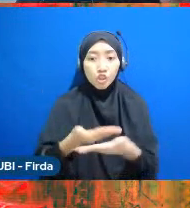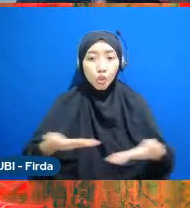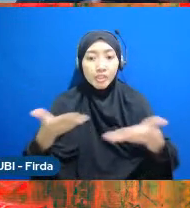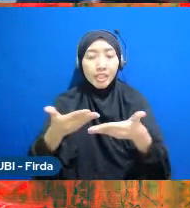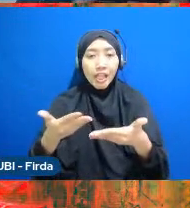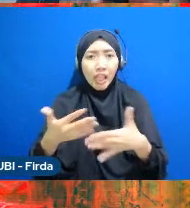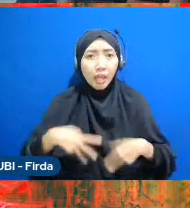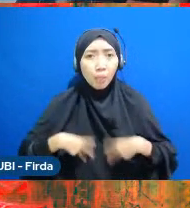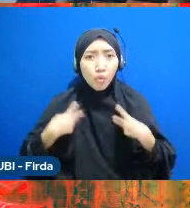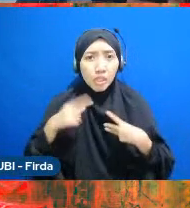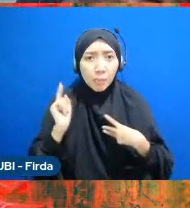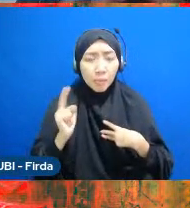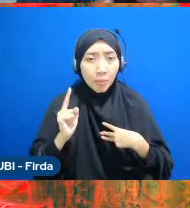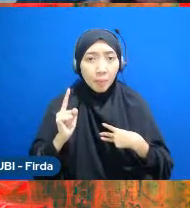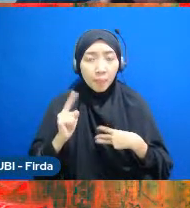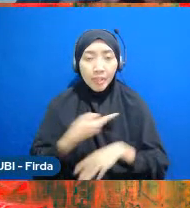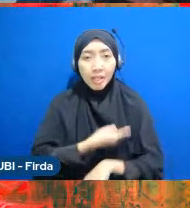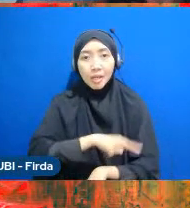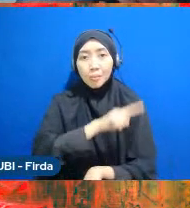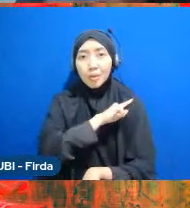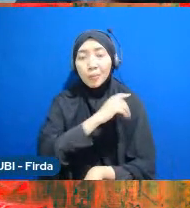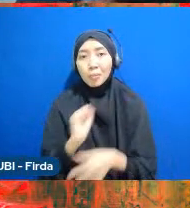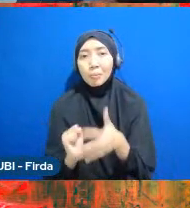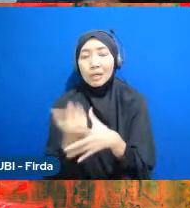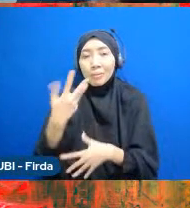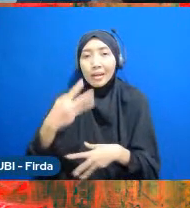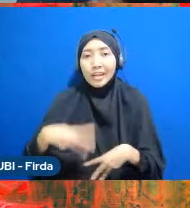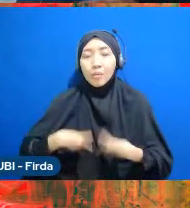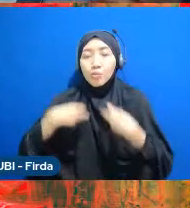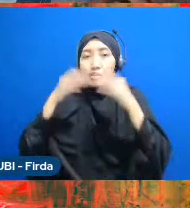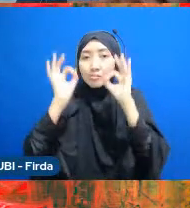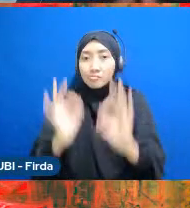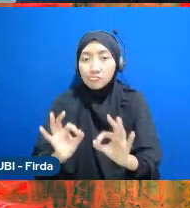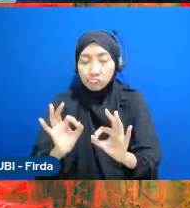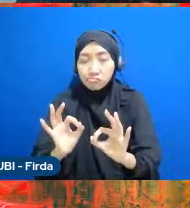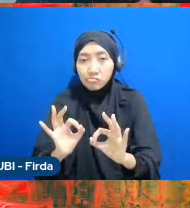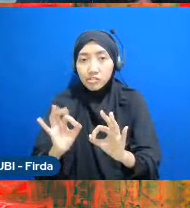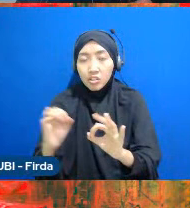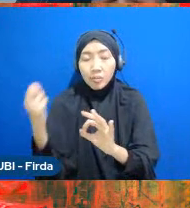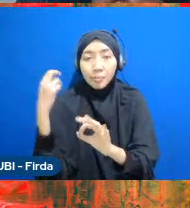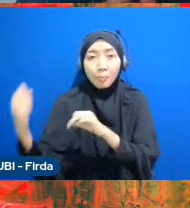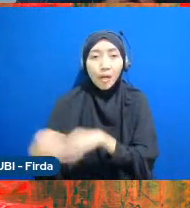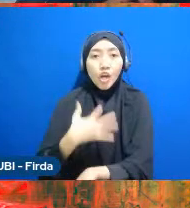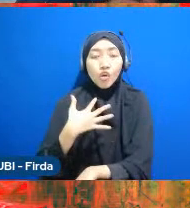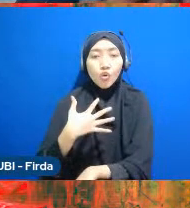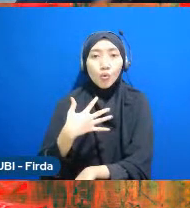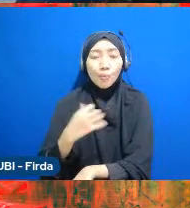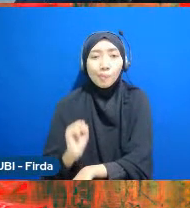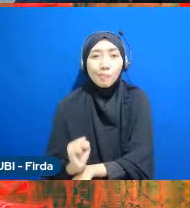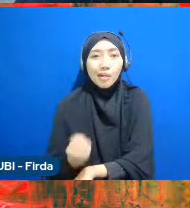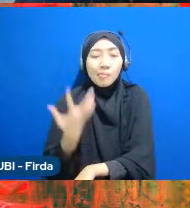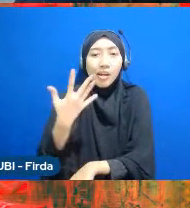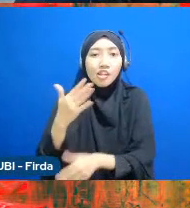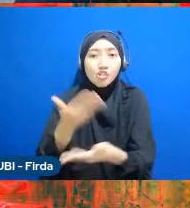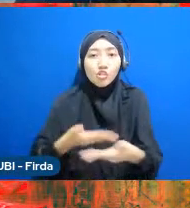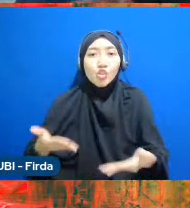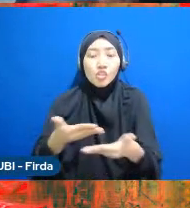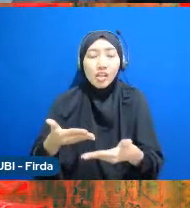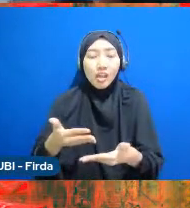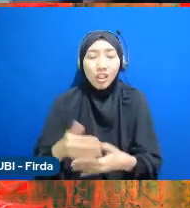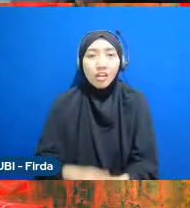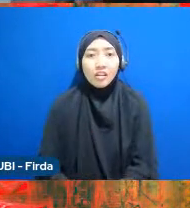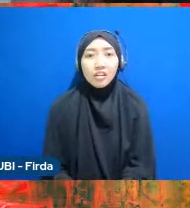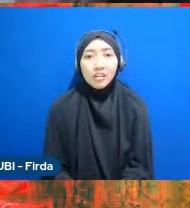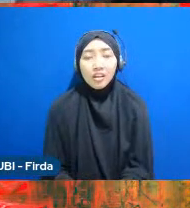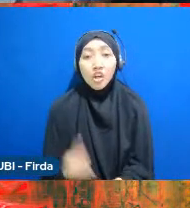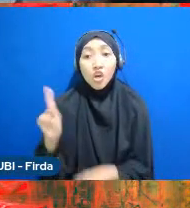sebenarnya kemampuan perkembangan emosi yang matang itu akan mempengaruhi perkembangan sosialnya. Jadi kalau